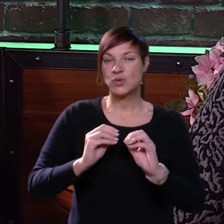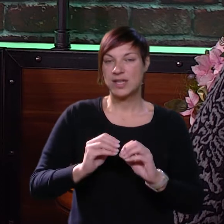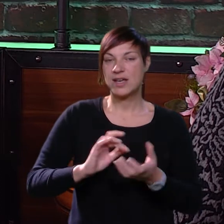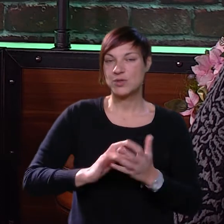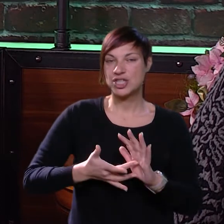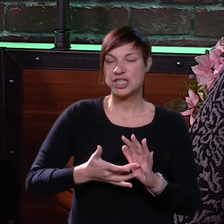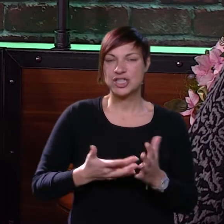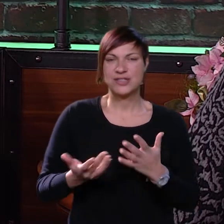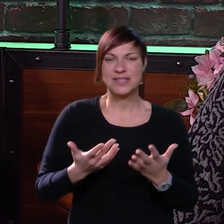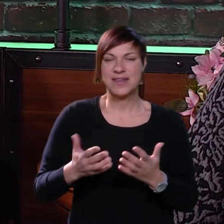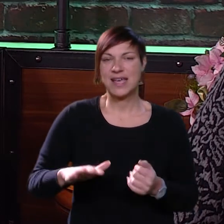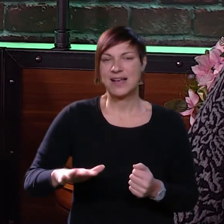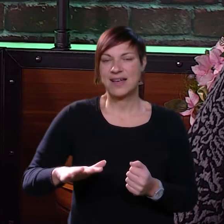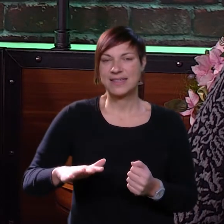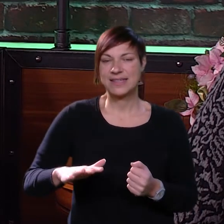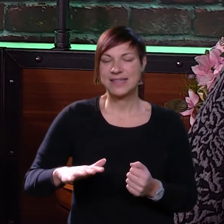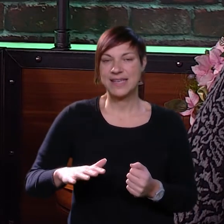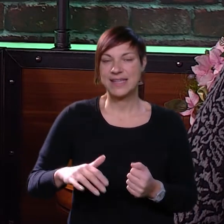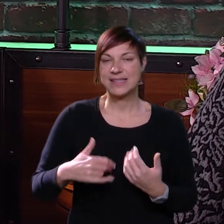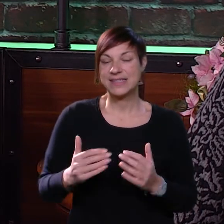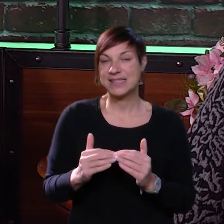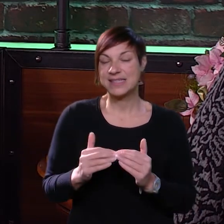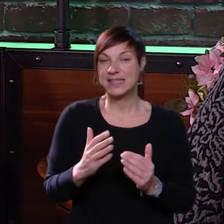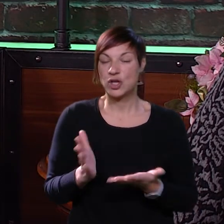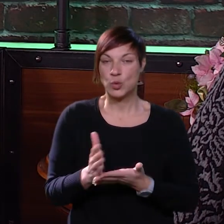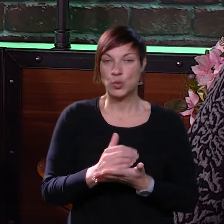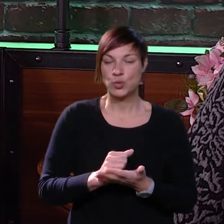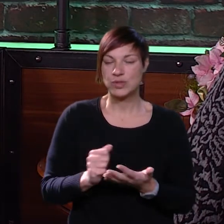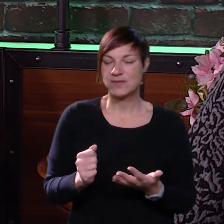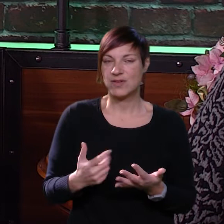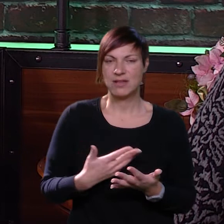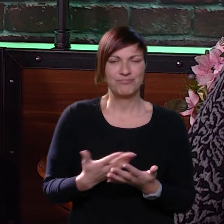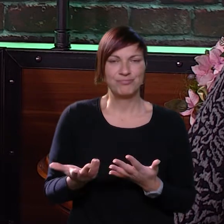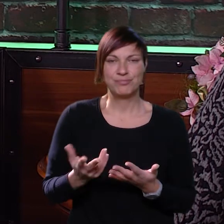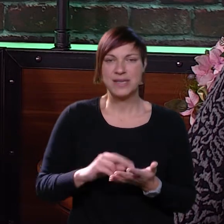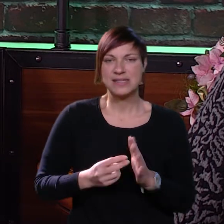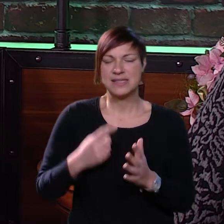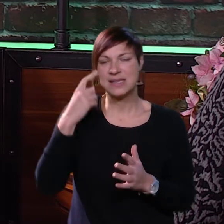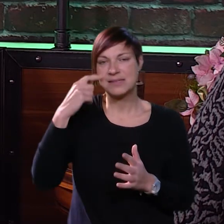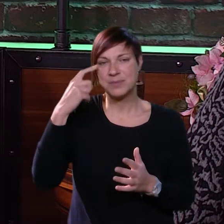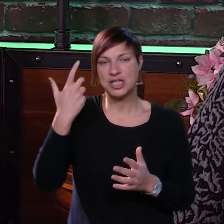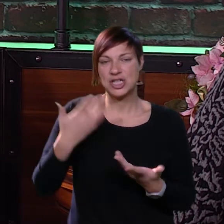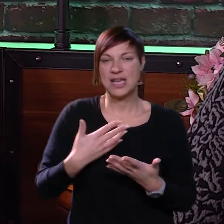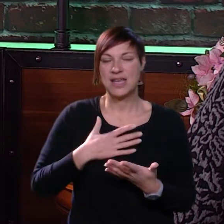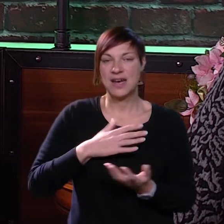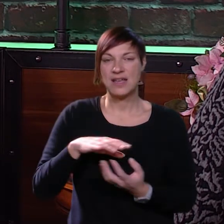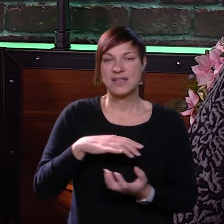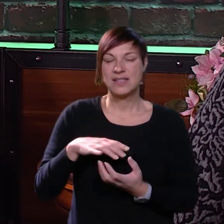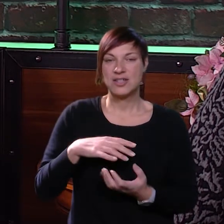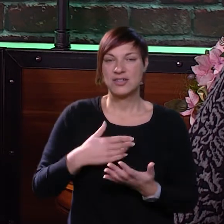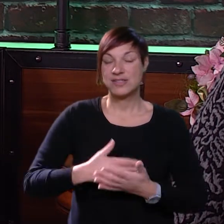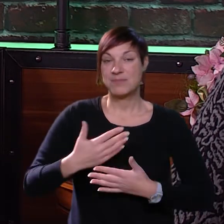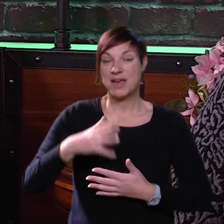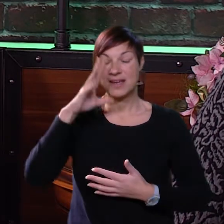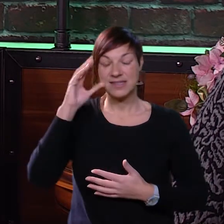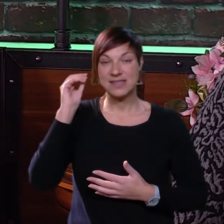da nauče. Znači sve ono što djeca standardnog razvoja usvoje bez nekog velikog razmišljanja nas roditelja, to